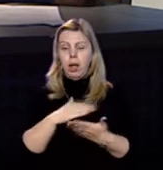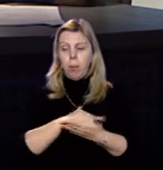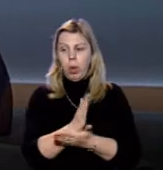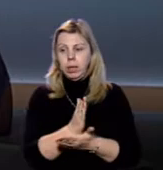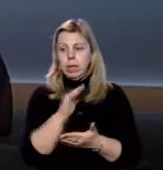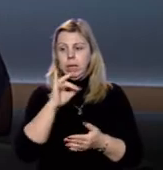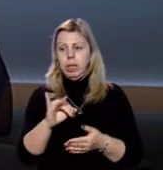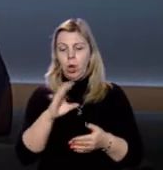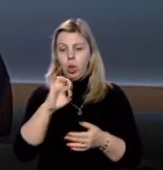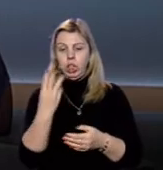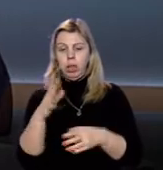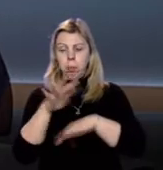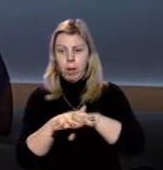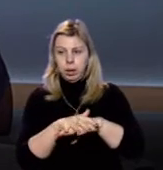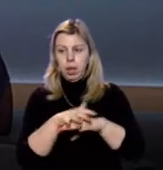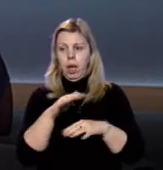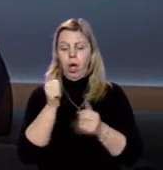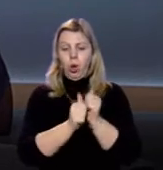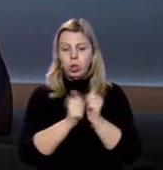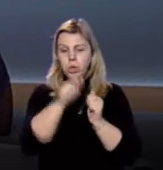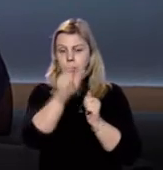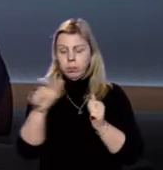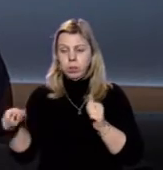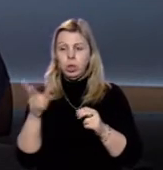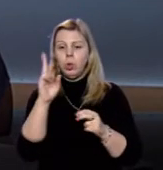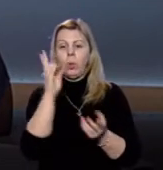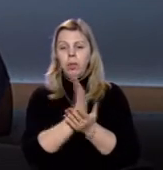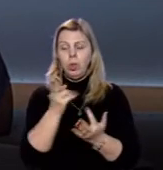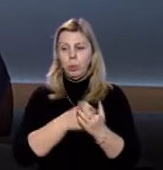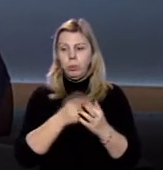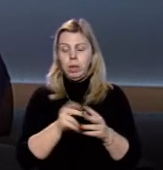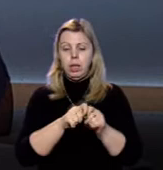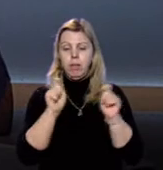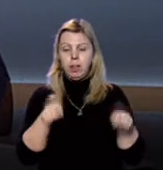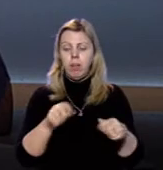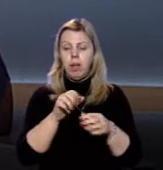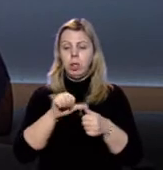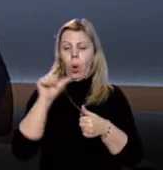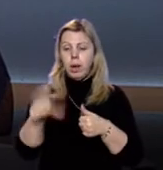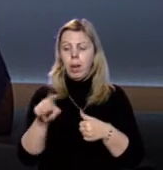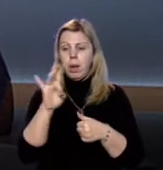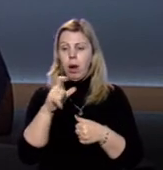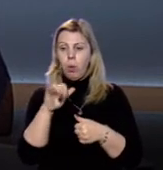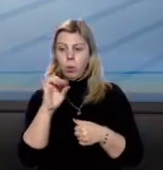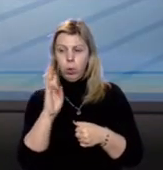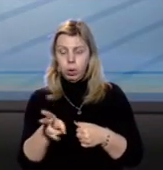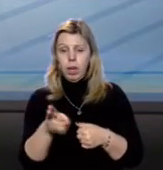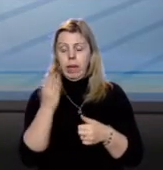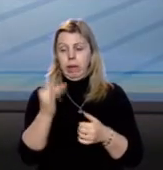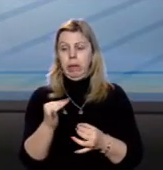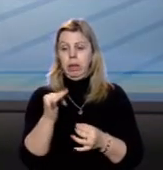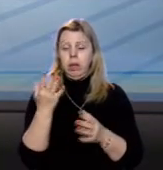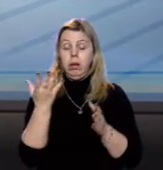політики і Ощадбанком. На кожного одержувача субсидії і пільги відкривається окремий рахунок. І, до